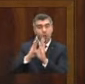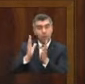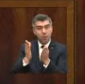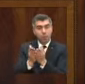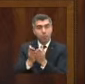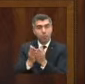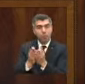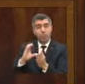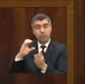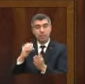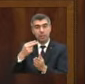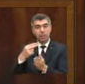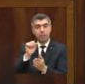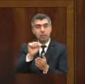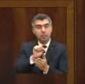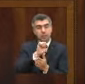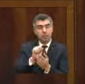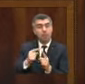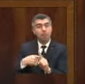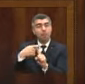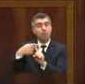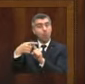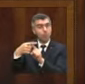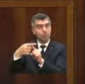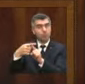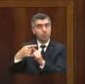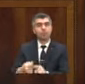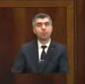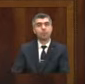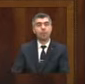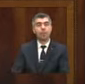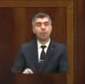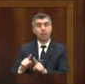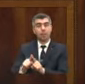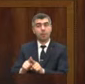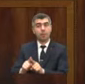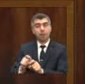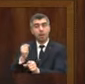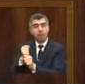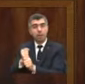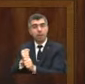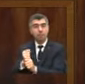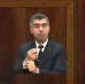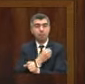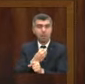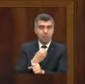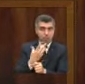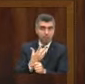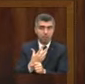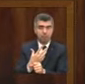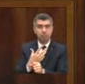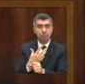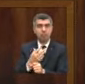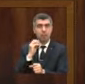الاجتماعي، لأن الآن غادي يكون عنده إضافة إلى العمال المأجورين، غادي يكون عنده إضافة أيضا